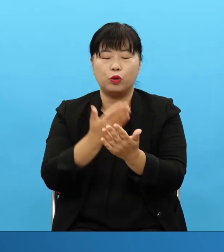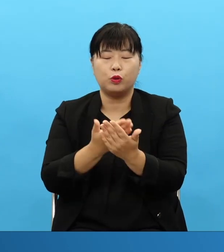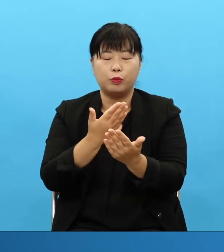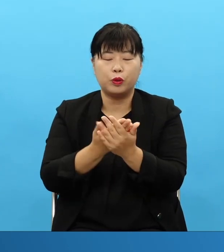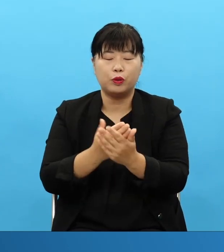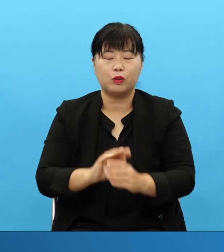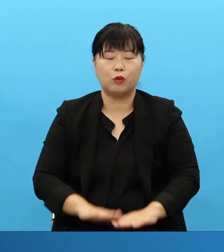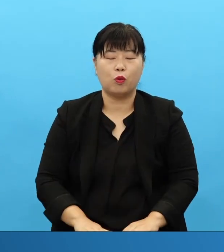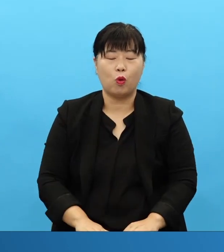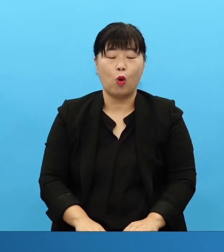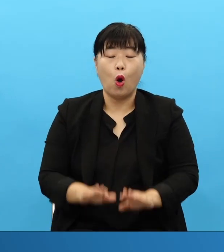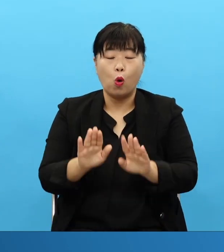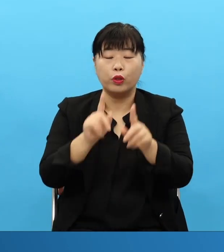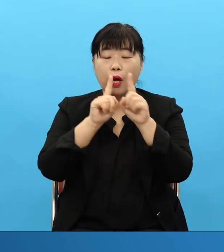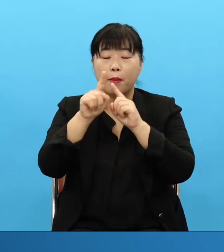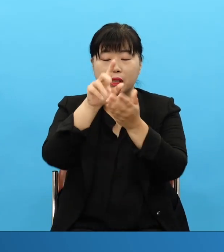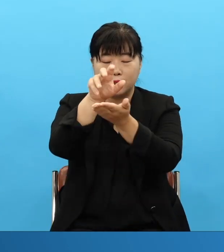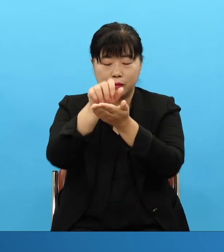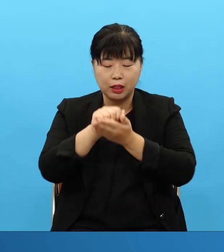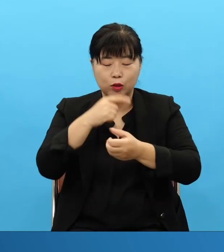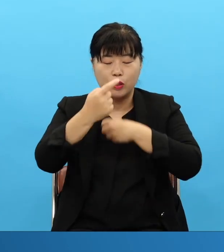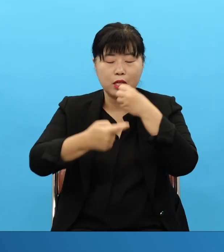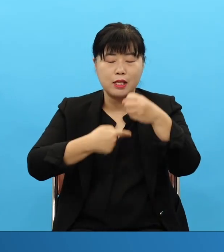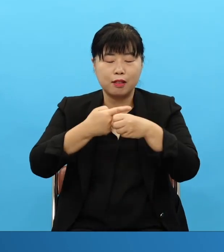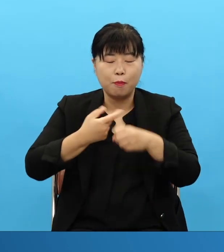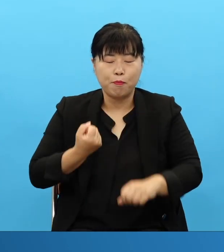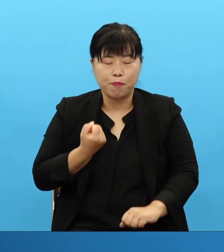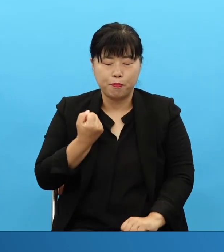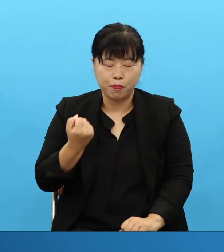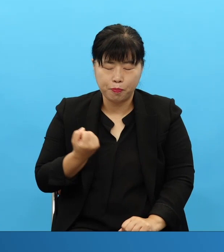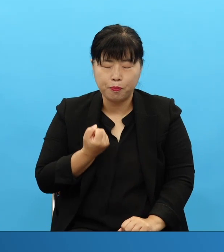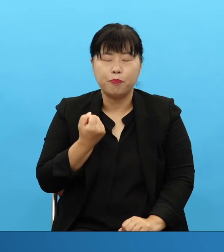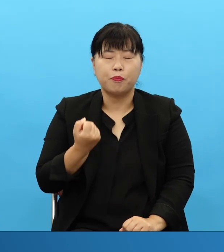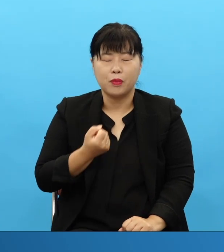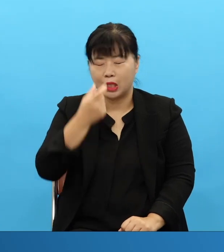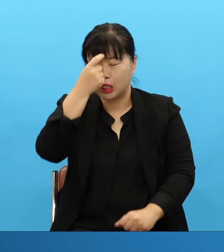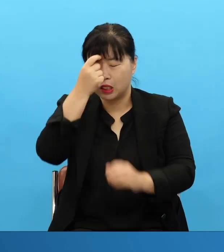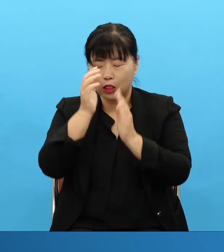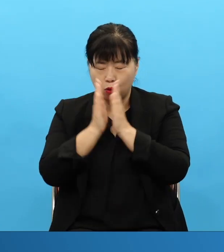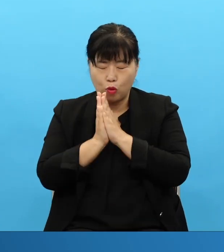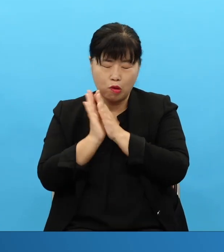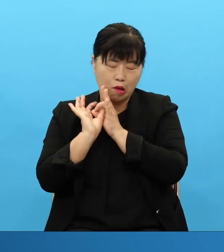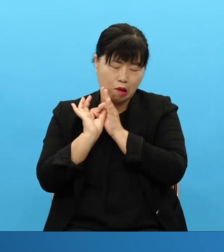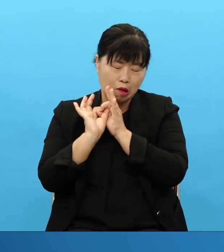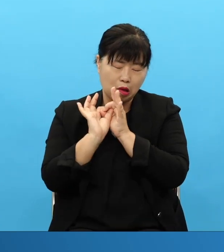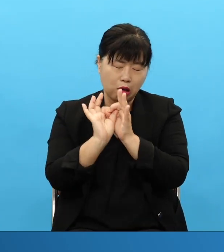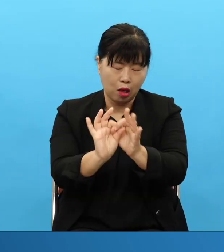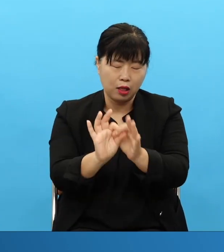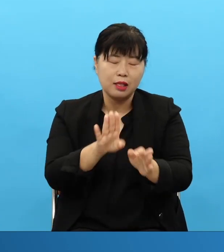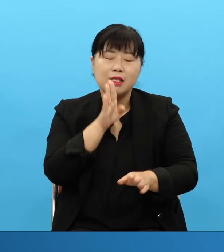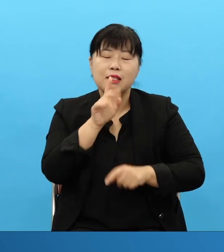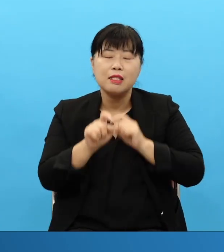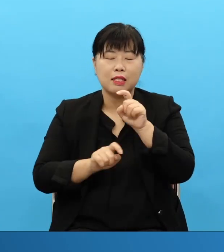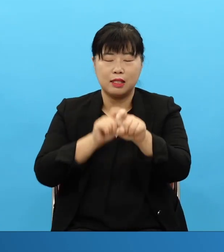동안 성취될 말씀을 받고 간직하며 기도하며